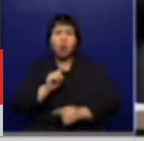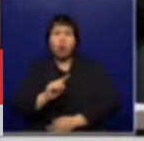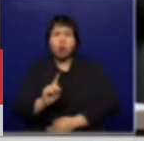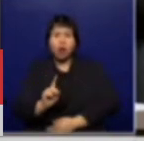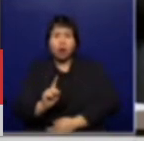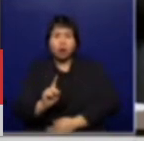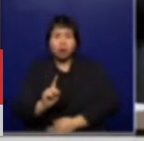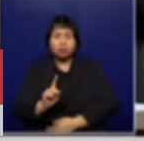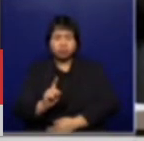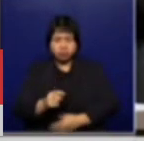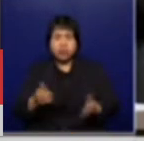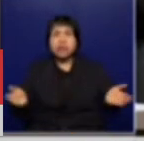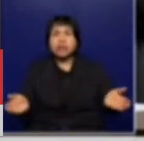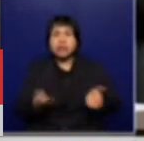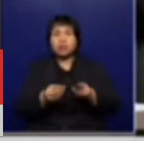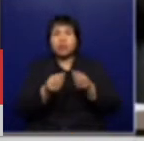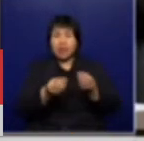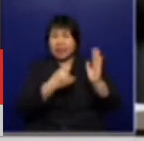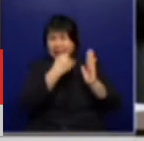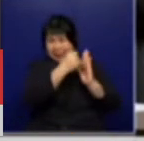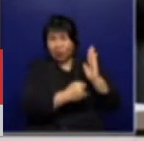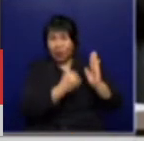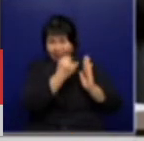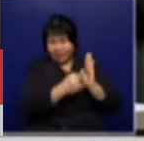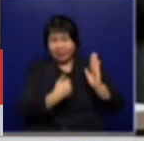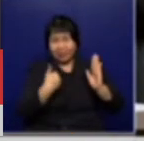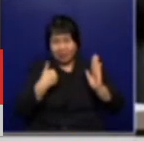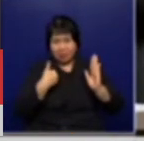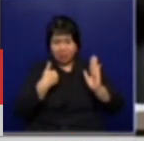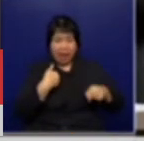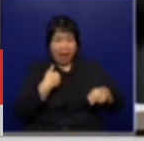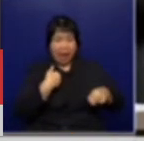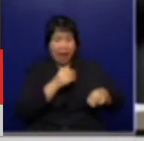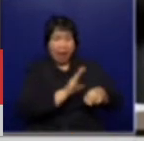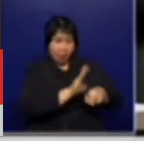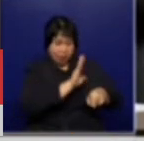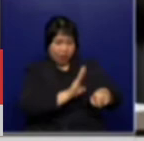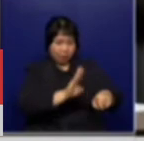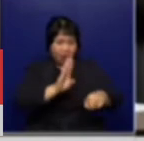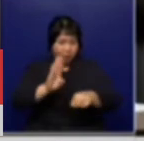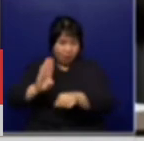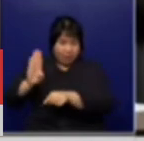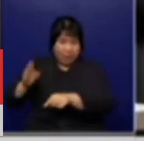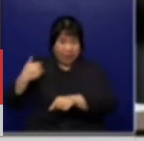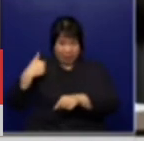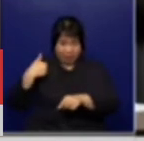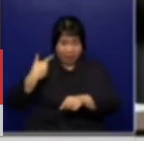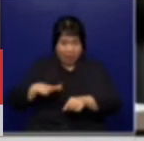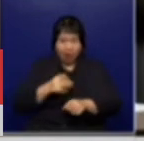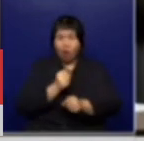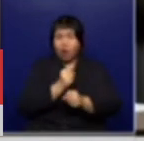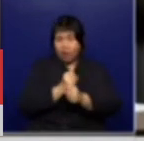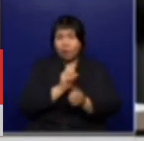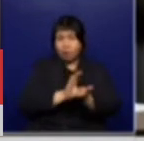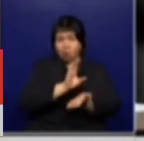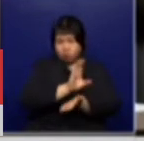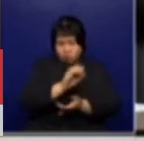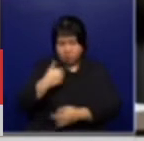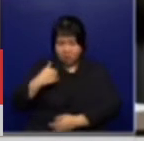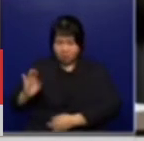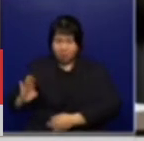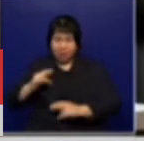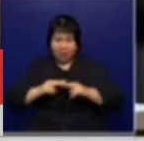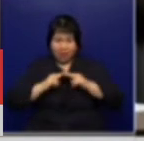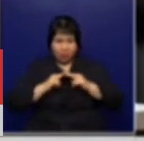การที่สนับสนุนเงินทุนให้จังหวัดต่างๆสร้างบริษัทมาลงทุนในรัฐกิจการวิสาหกิจของจังหวัดค่ะโดยให้ภาคเอกชนเข้ามา